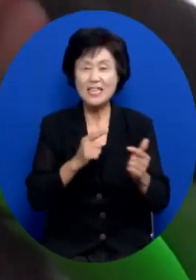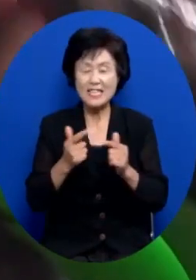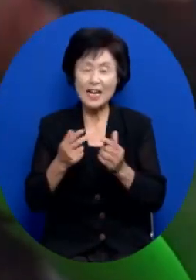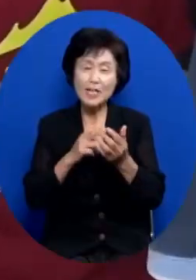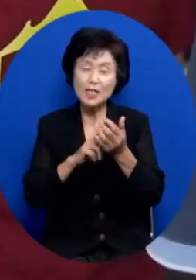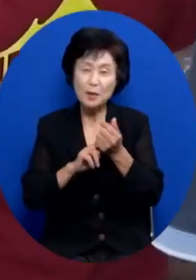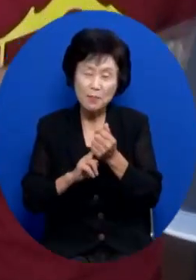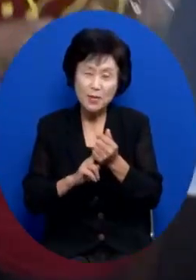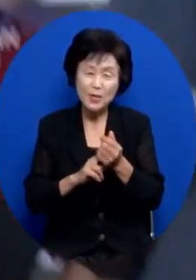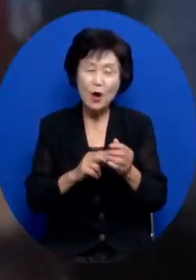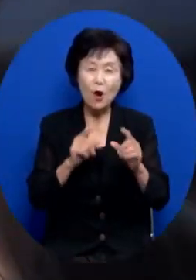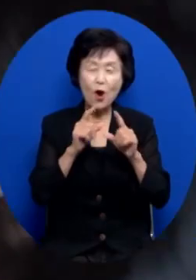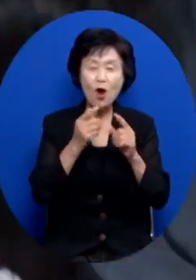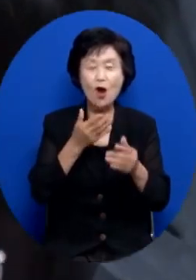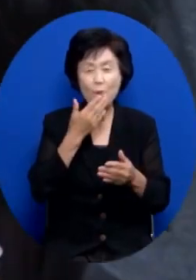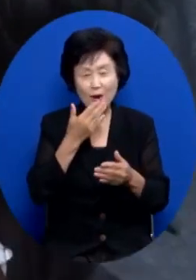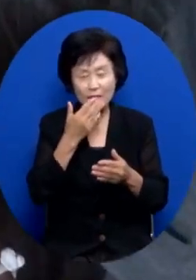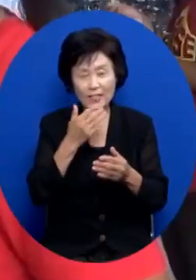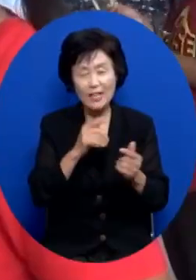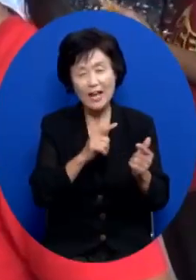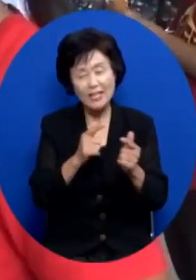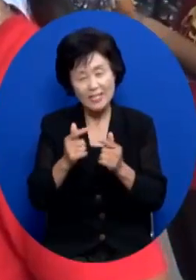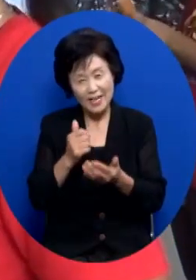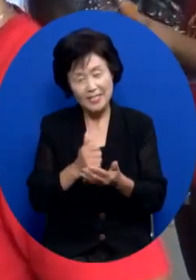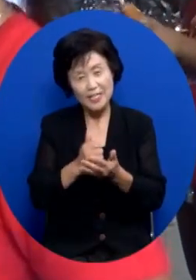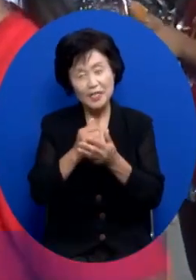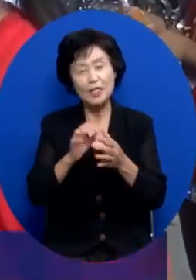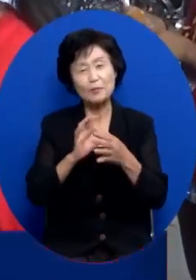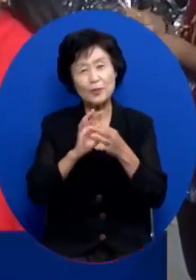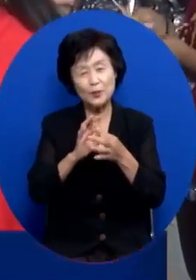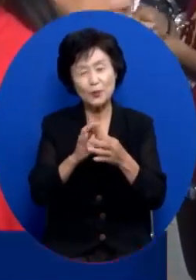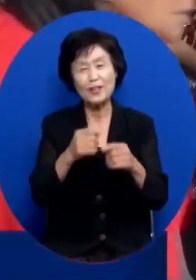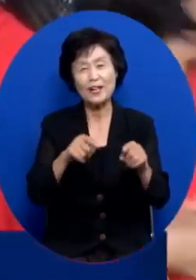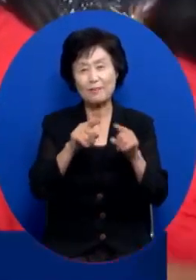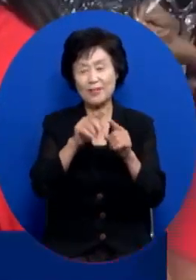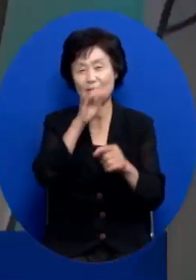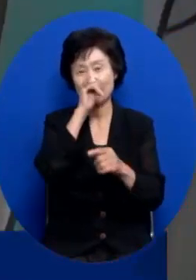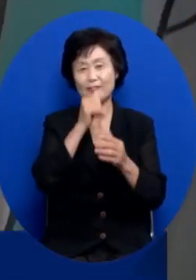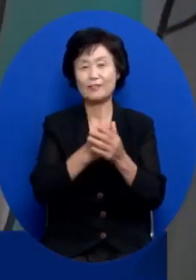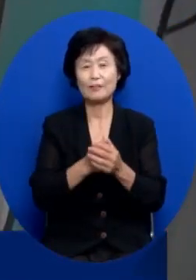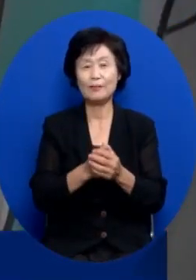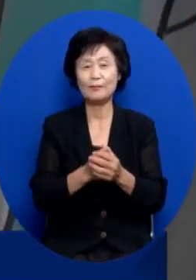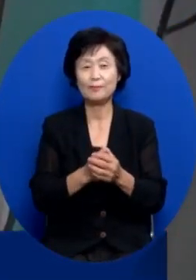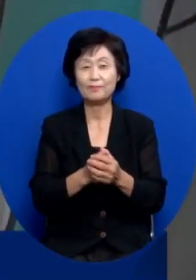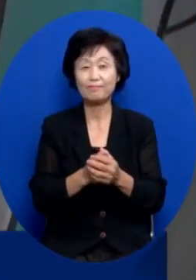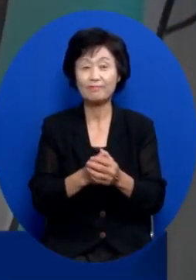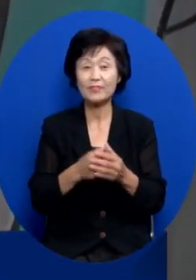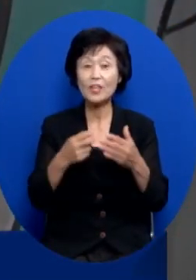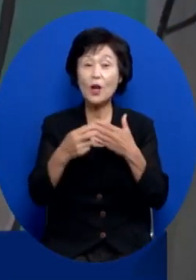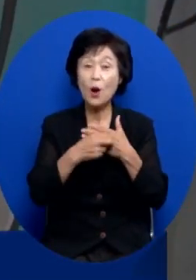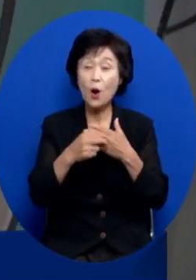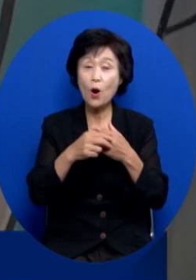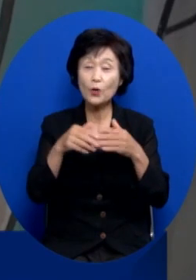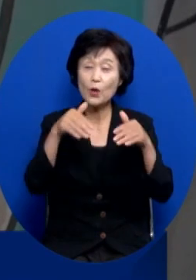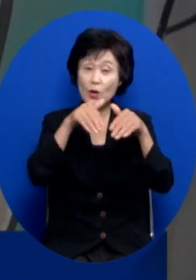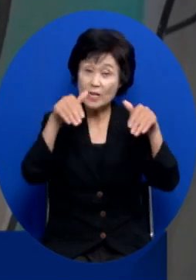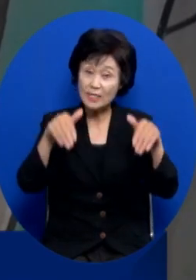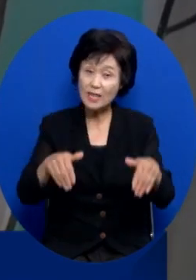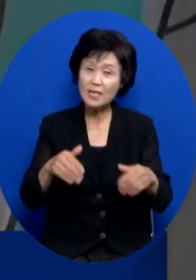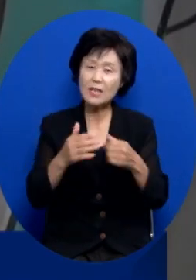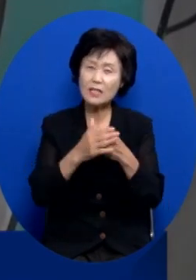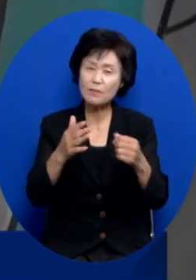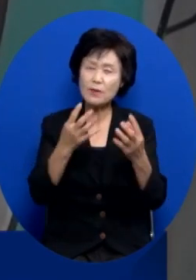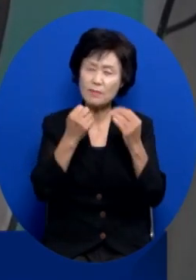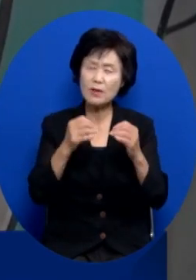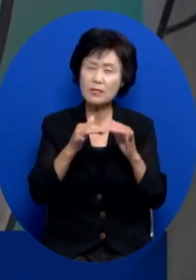나누며 선교 활동을 함께 이뤄갑니다. 의료 체제 때문에 많은 사람들이 병원을 가고 싶어도 가지를